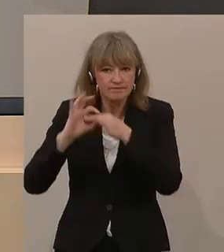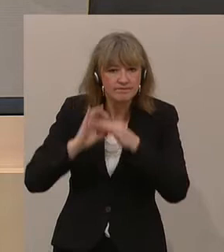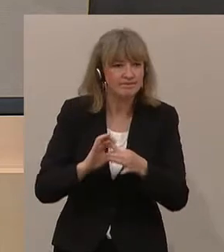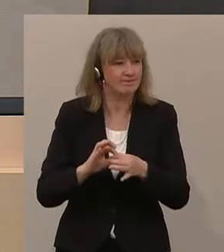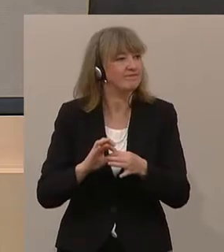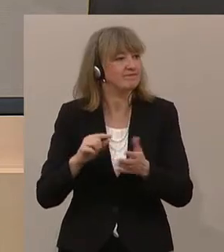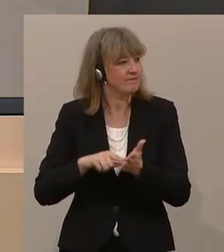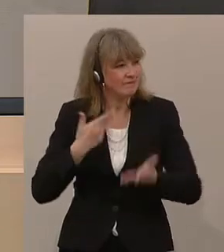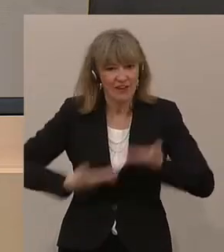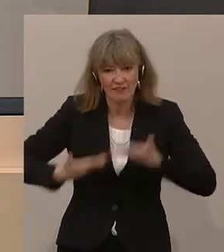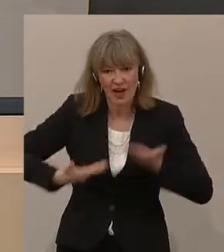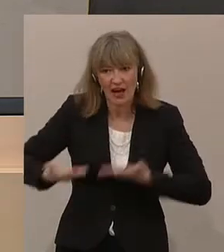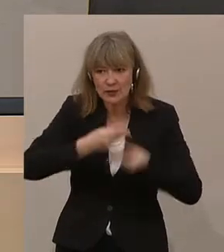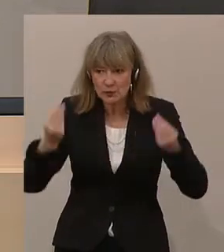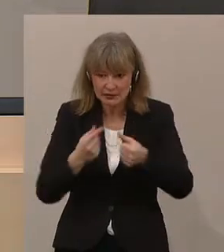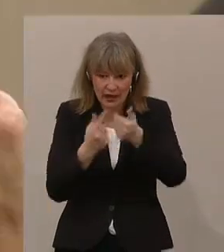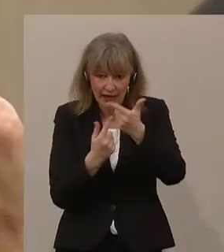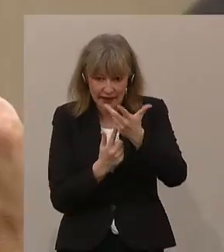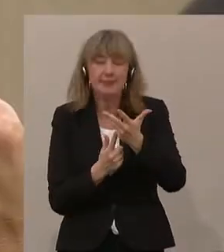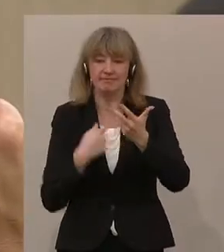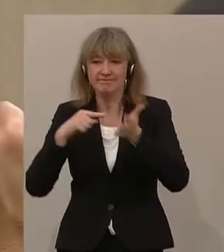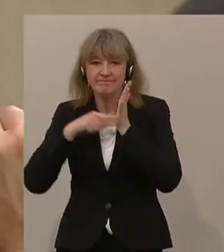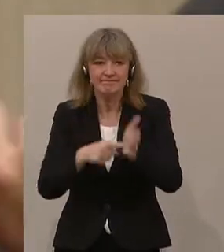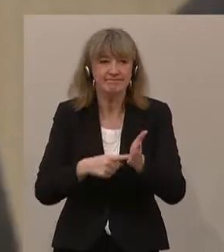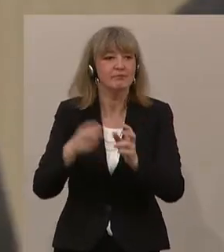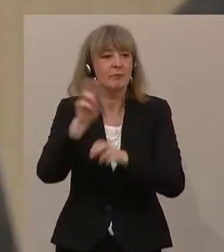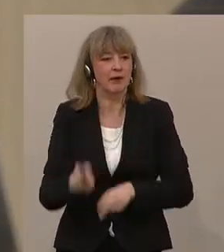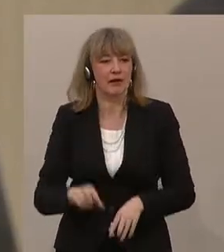Hinsichtlich der eingelangten Verhandlungsgegenstände verweise ich gemäß §